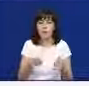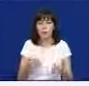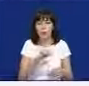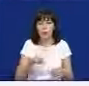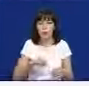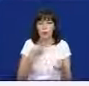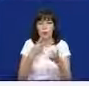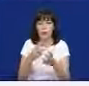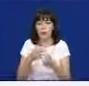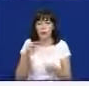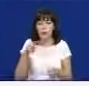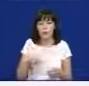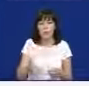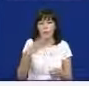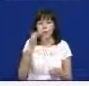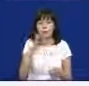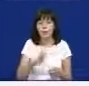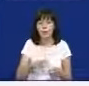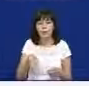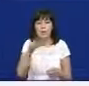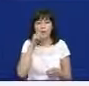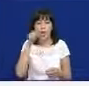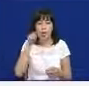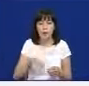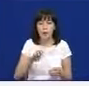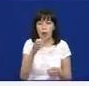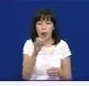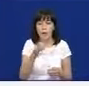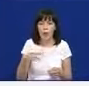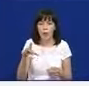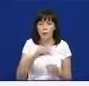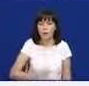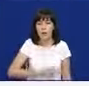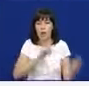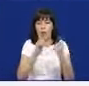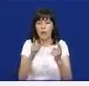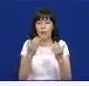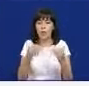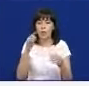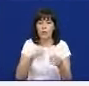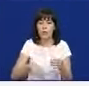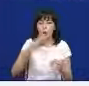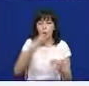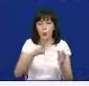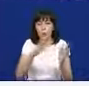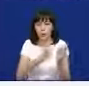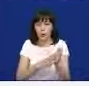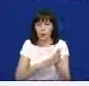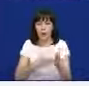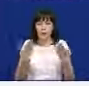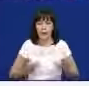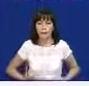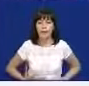қару алып, 2400-ге жуық бозбала дәл өзі Абай ауданы аумағынан аттанады. Қазір солардың 39-ның ғана көзі